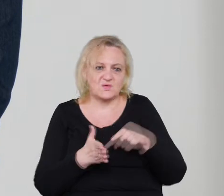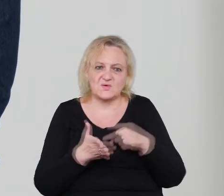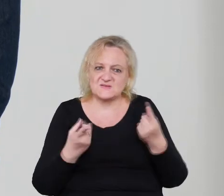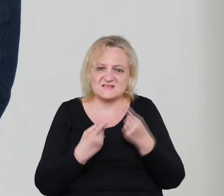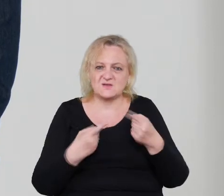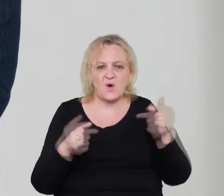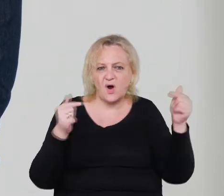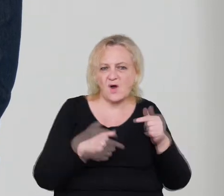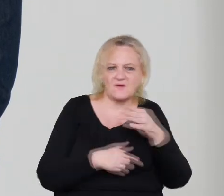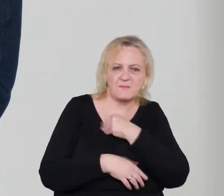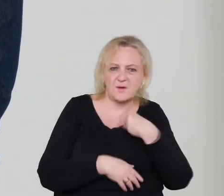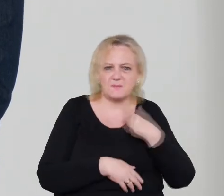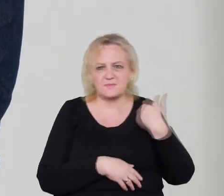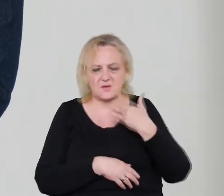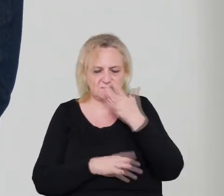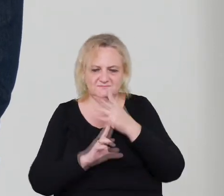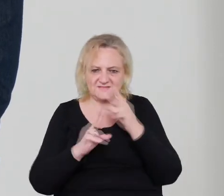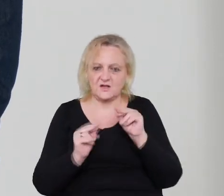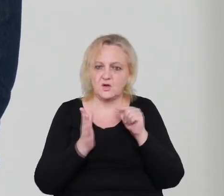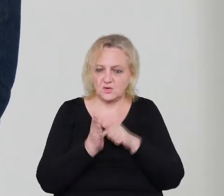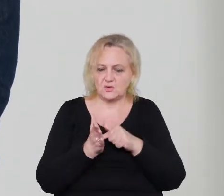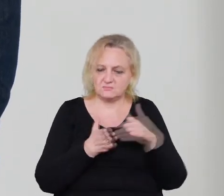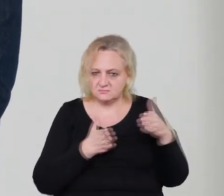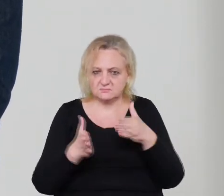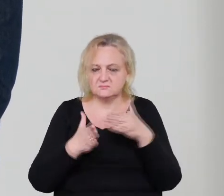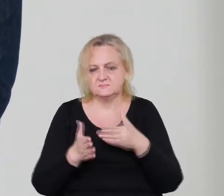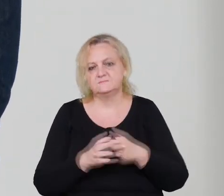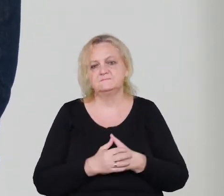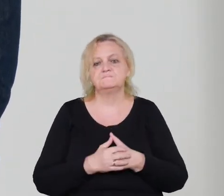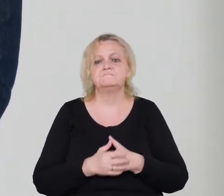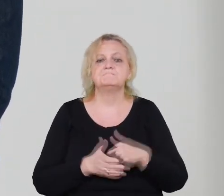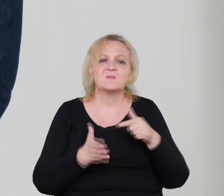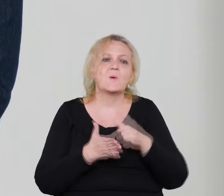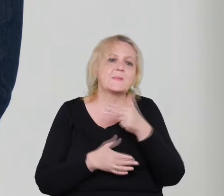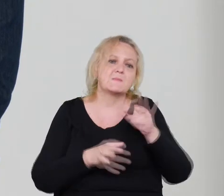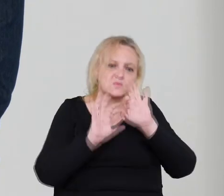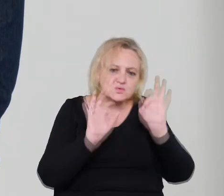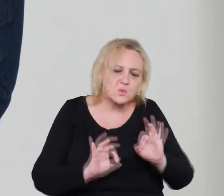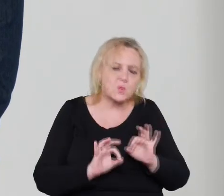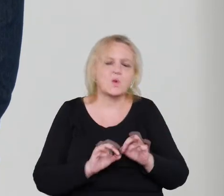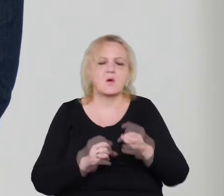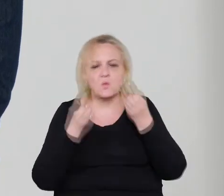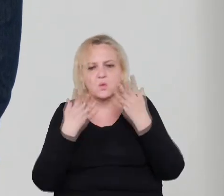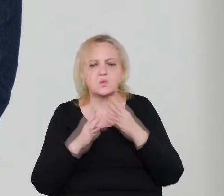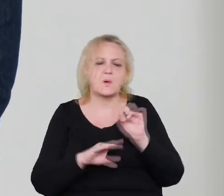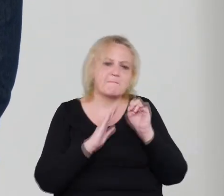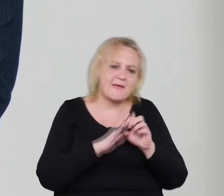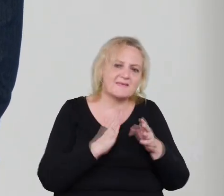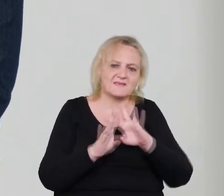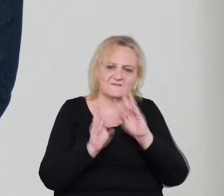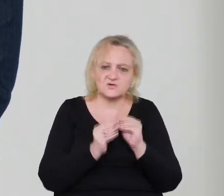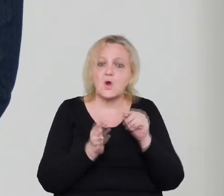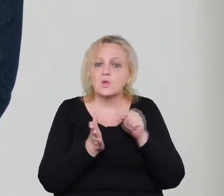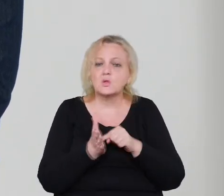skonfliktowana Polaków i białorusinów i gdzieś w tę stronę dotyczyć to zarówno dotyczy sztuki Kultury mediów żeby gdzieś